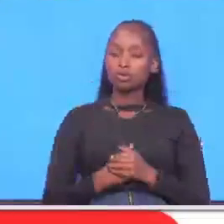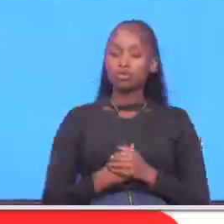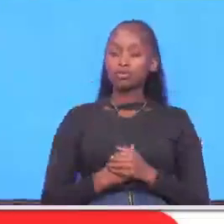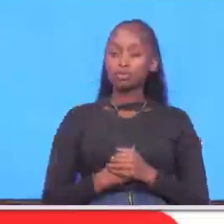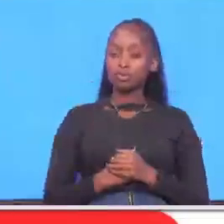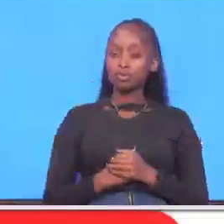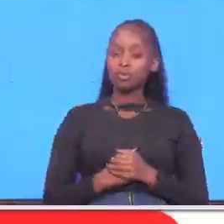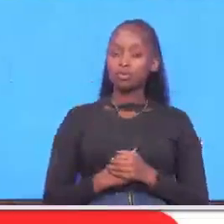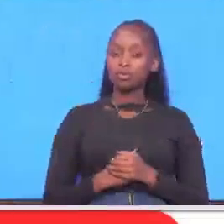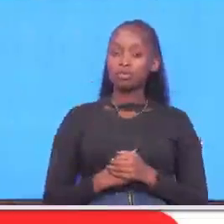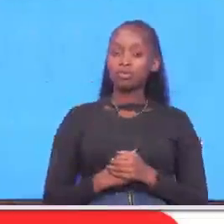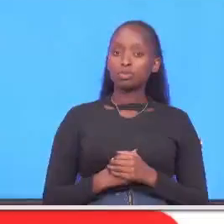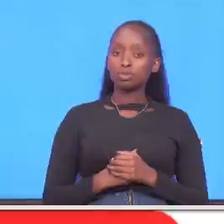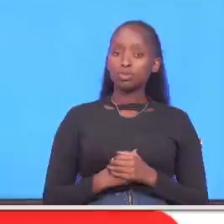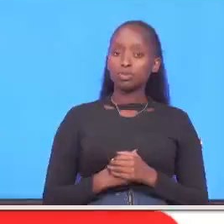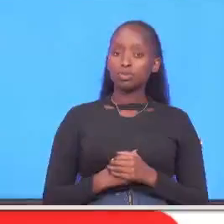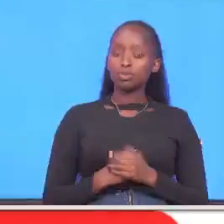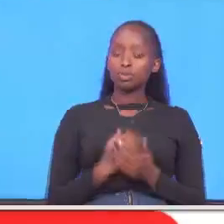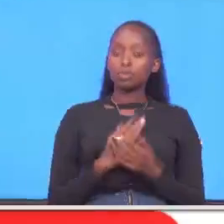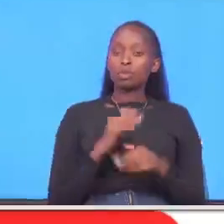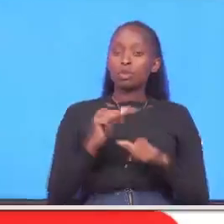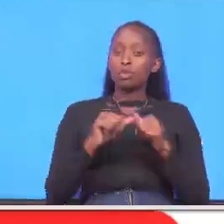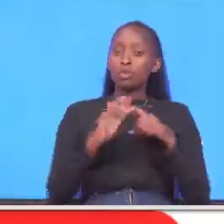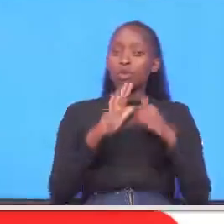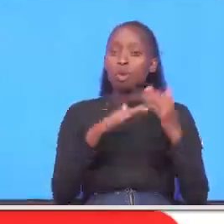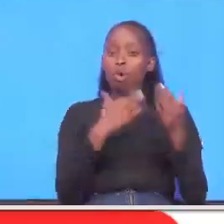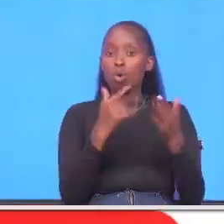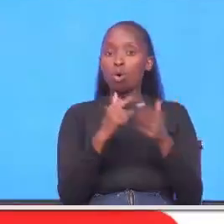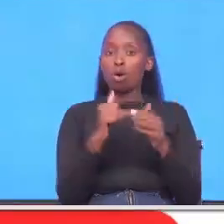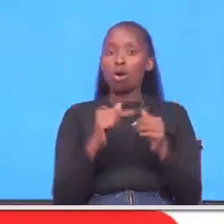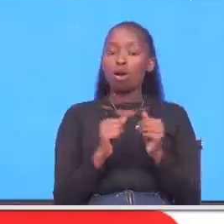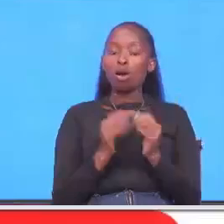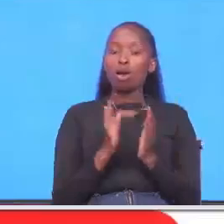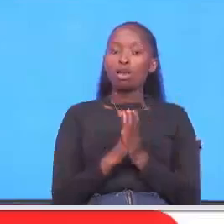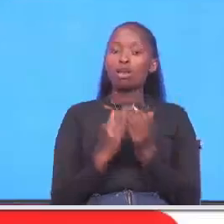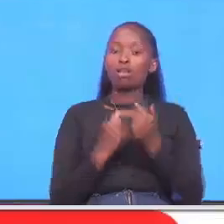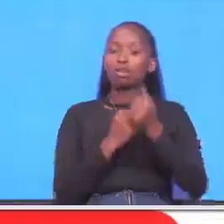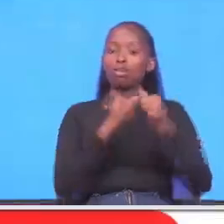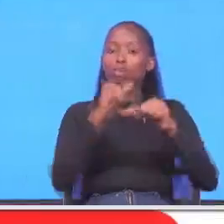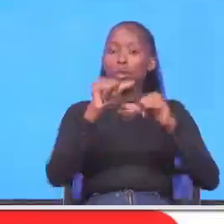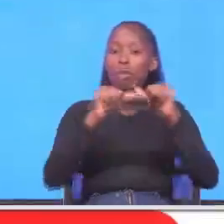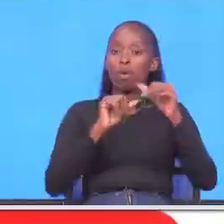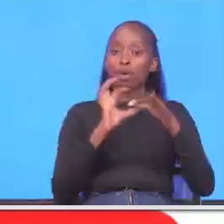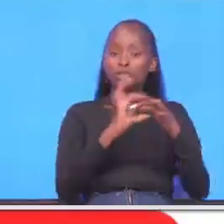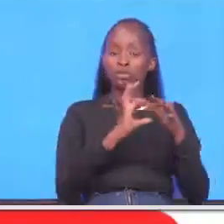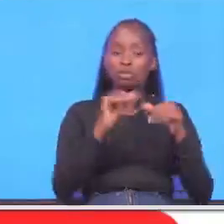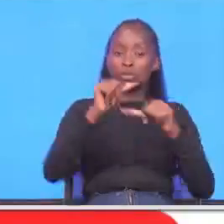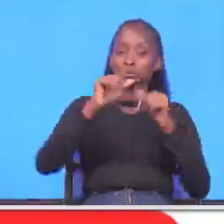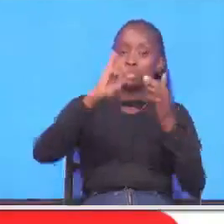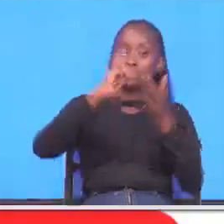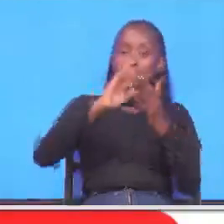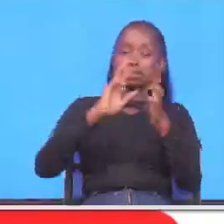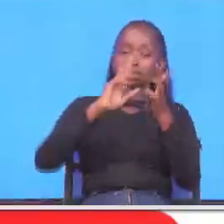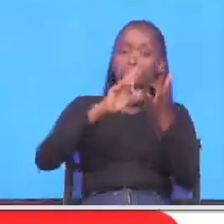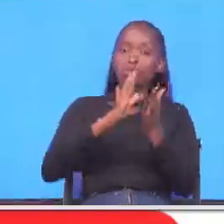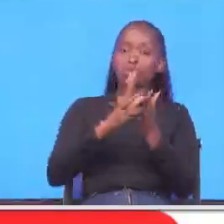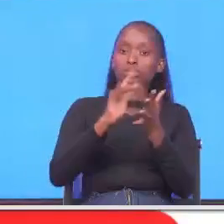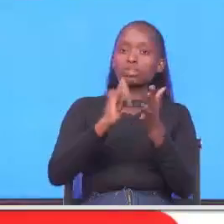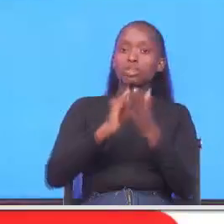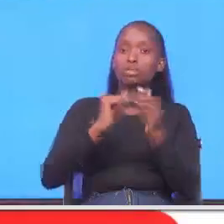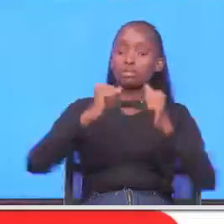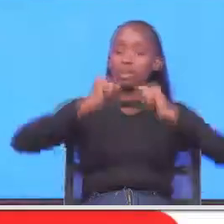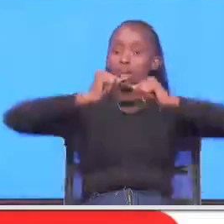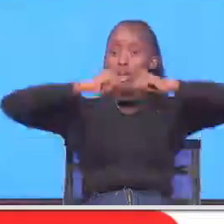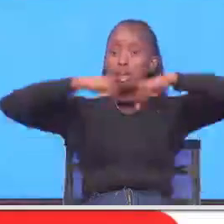Mbivu na mbichi kuhusu msimamo kamili wa muungano wa Azimio kuhusu ripoti ya kamati ya maridhiano itajulikana